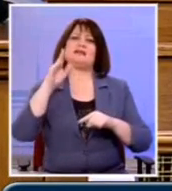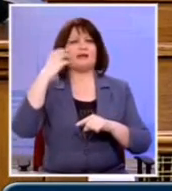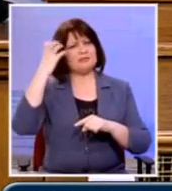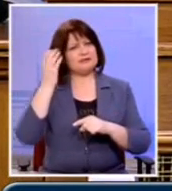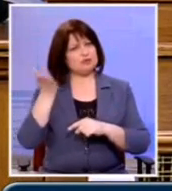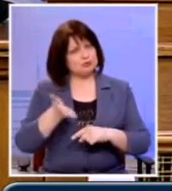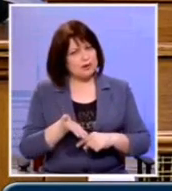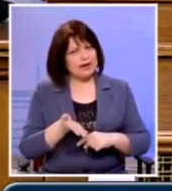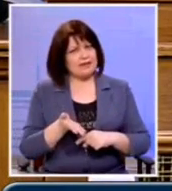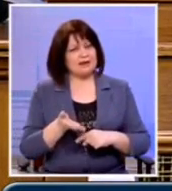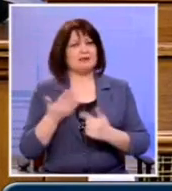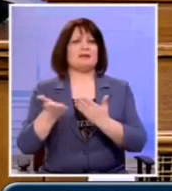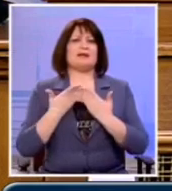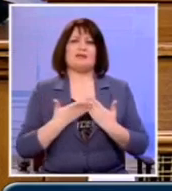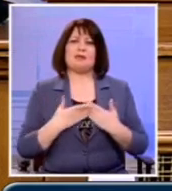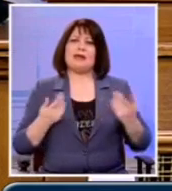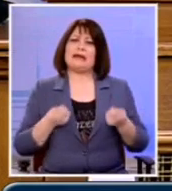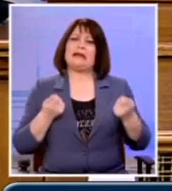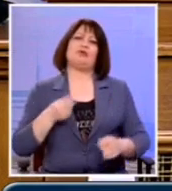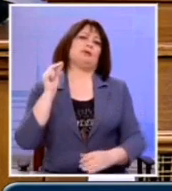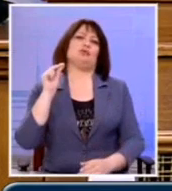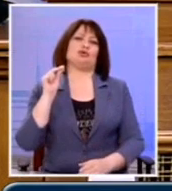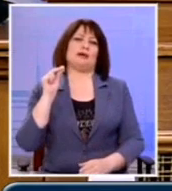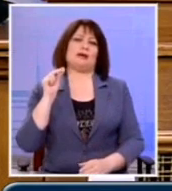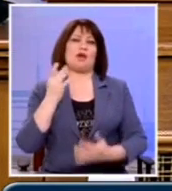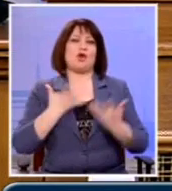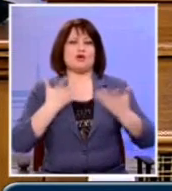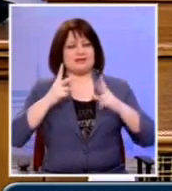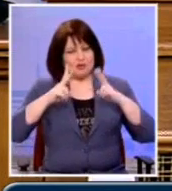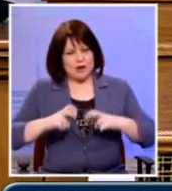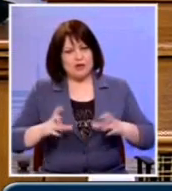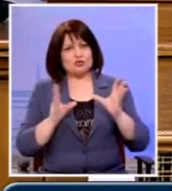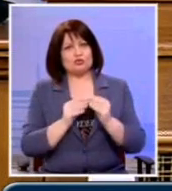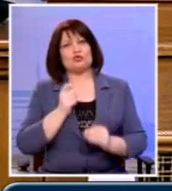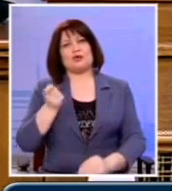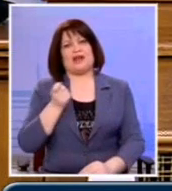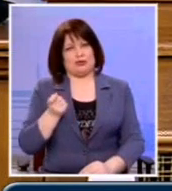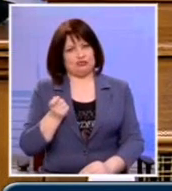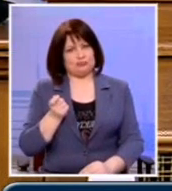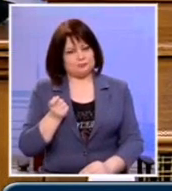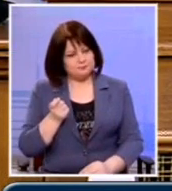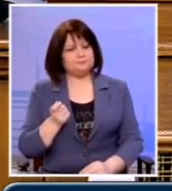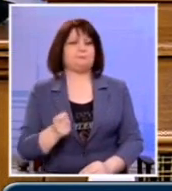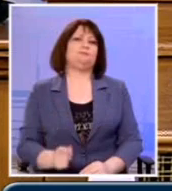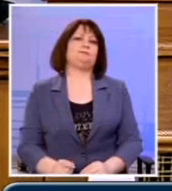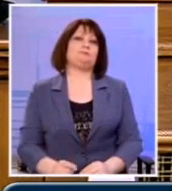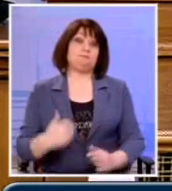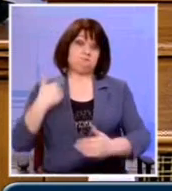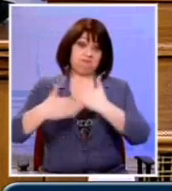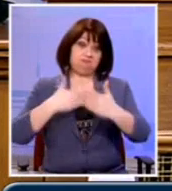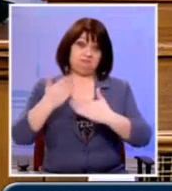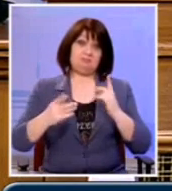επιστήμονες συνδράμουν και υλοποιούν τη δέσμευση για το λογιστικό έλεγχο του δημόσιου χρέους. Είναι διαχρονική